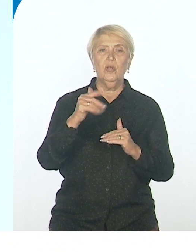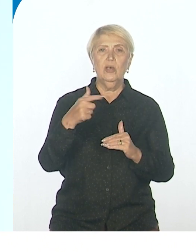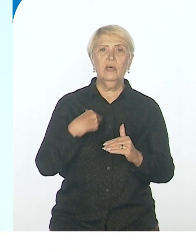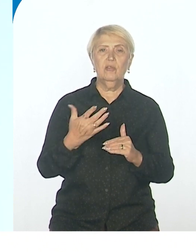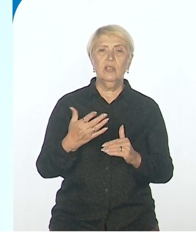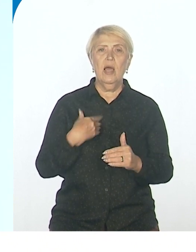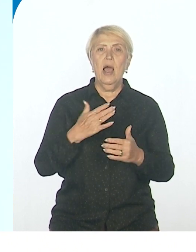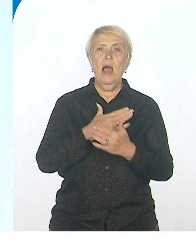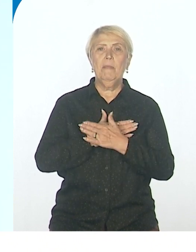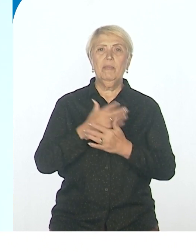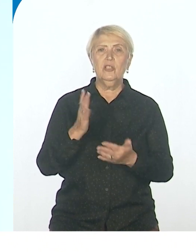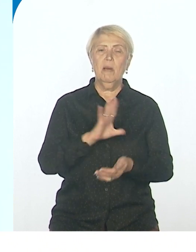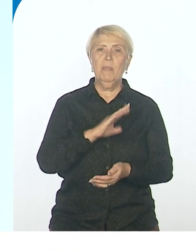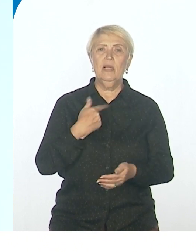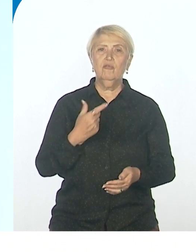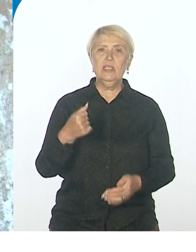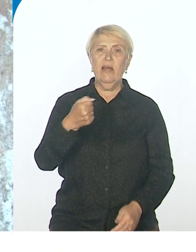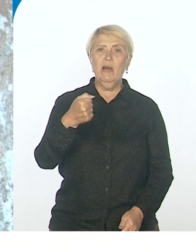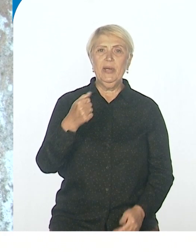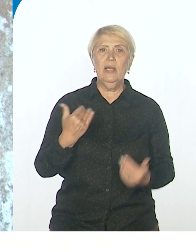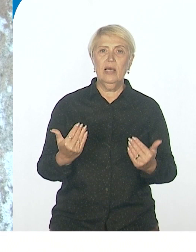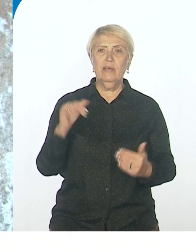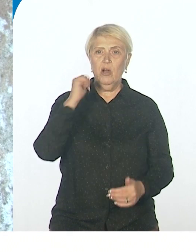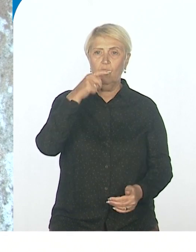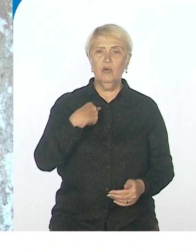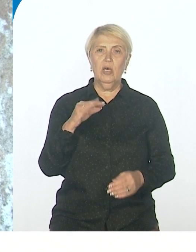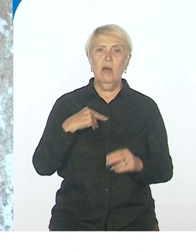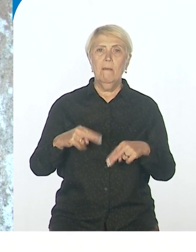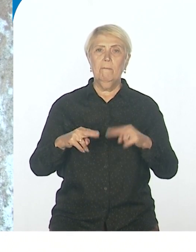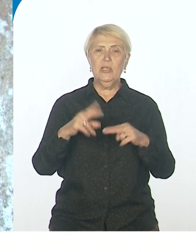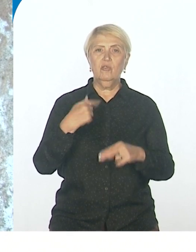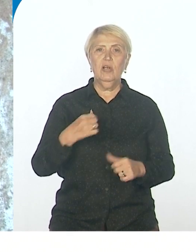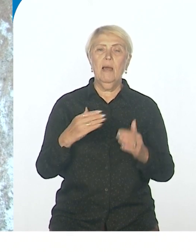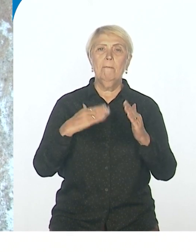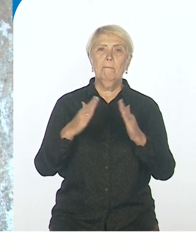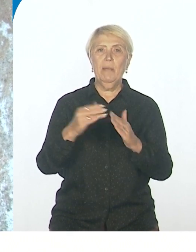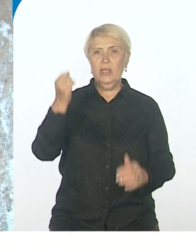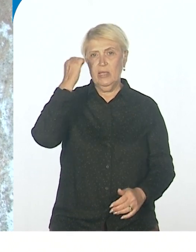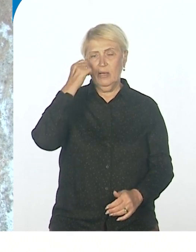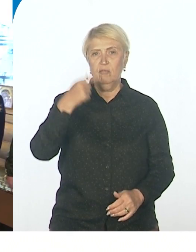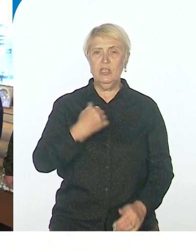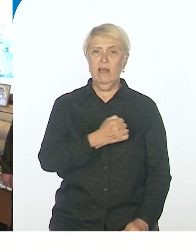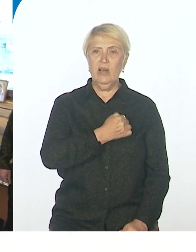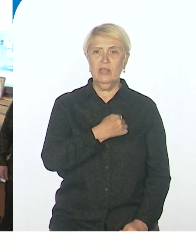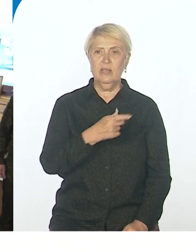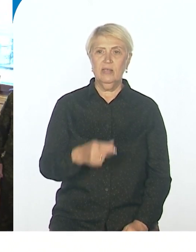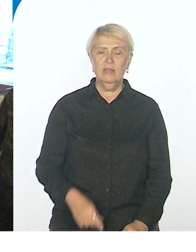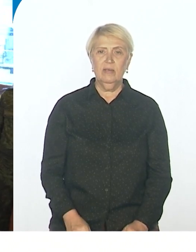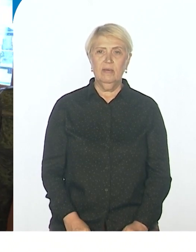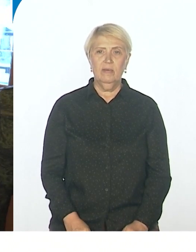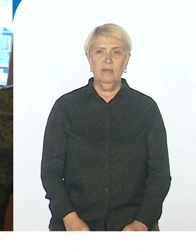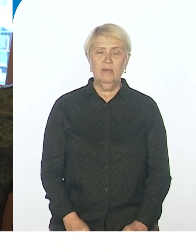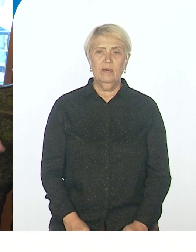погибших» освящена в апреле этого года. Построена как храм-памятник погибшим героям на личные средства военных и